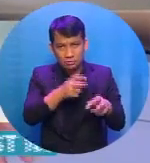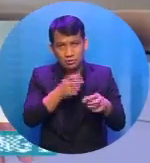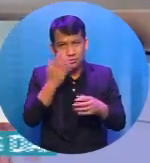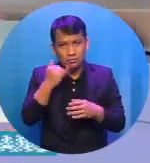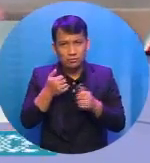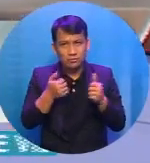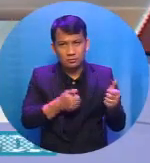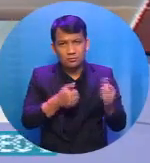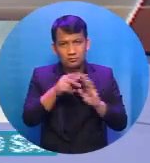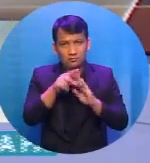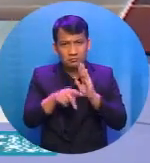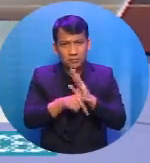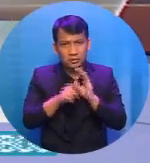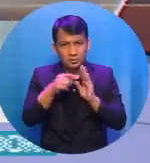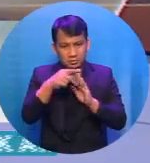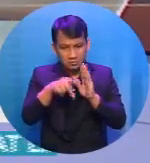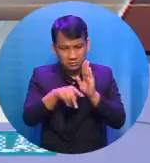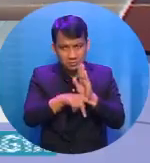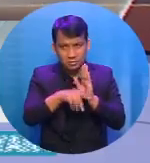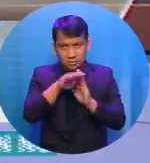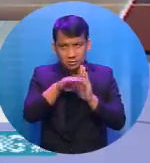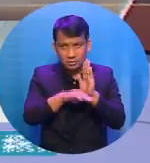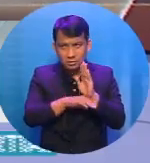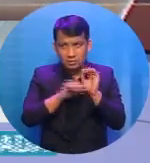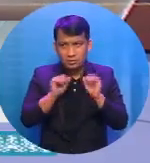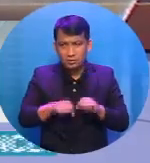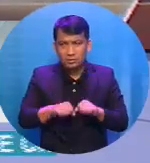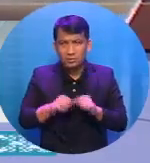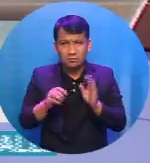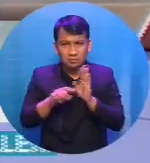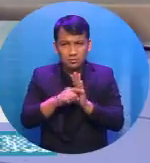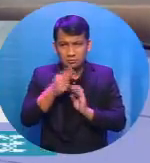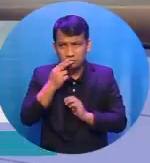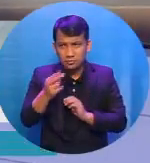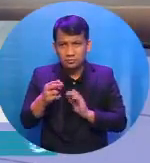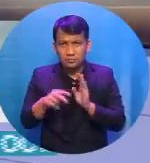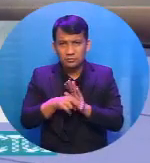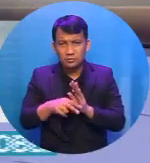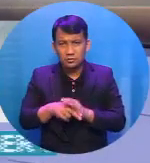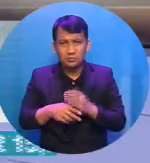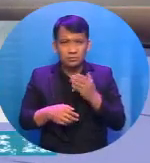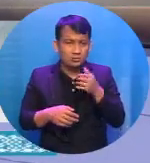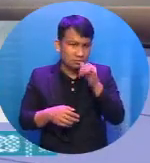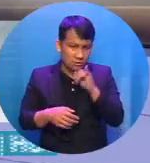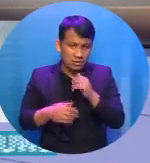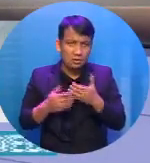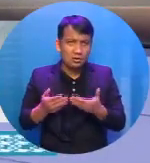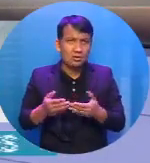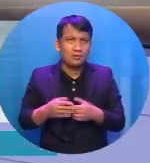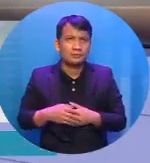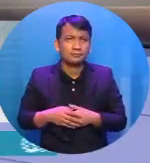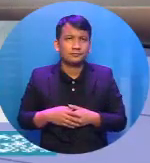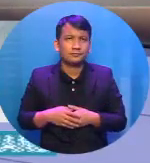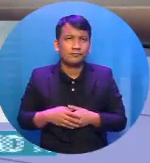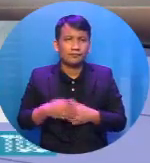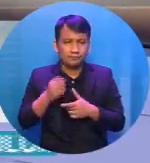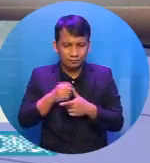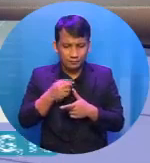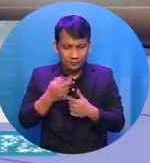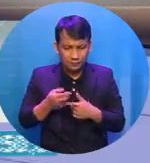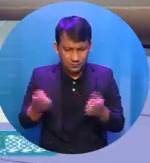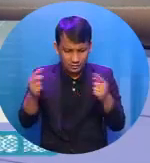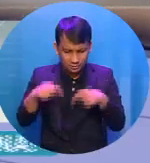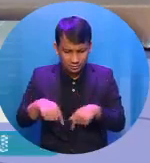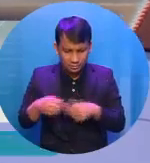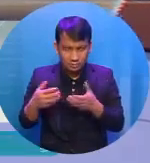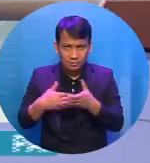kailangan patupad nila yung mga patakaran na bawal lumabas, bawal manigarilyo, bawal uminom. O, di ba? Or, nandito ka lang